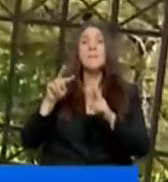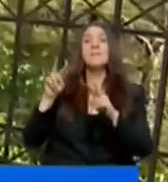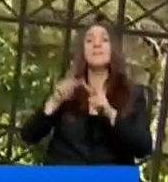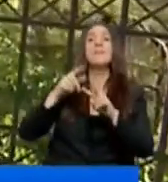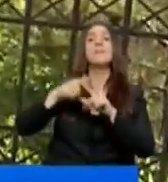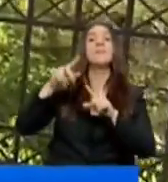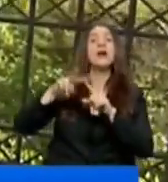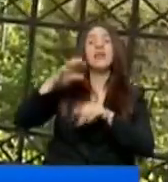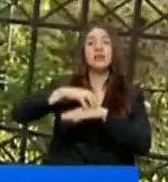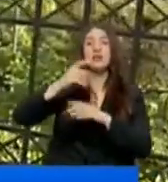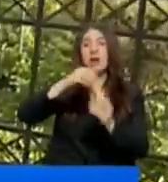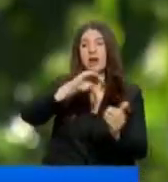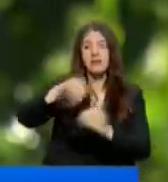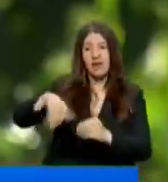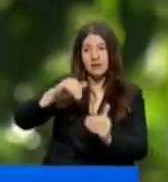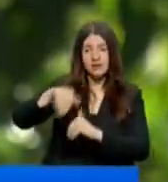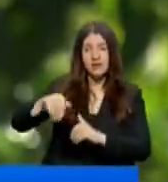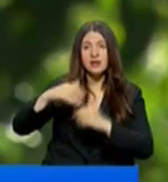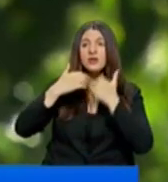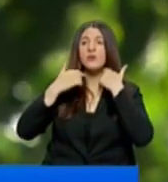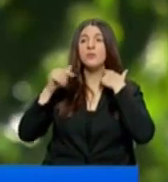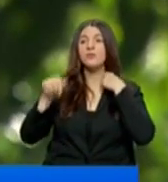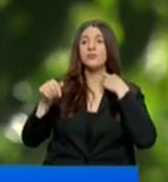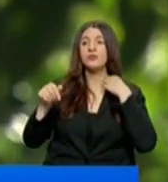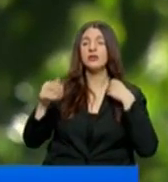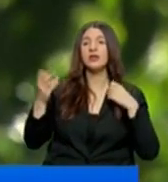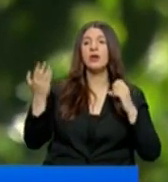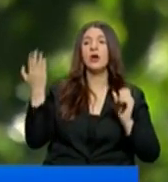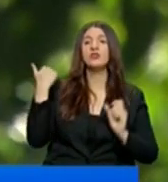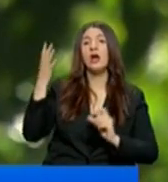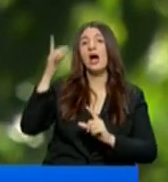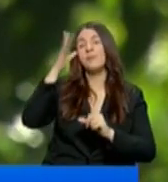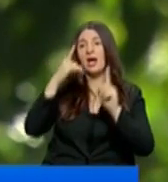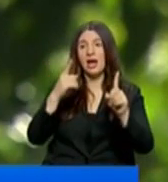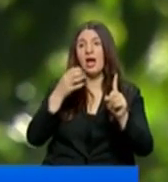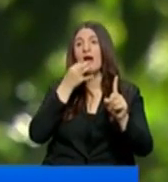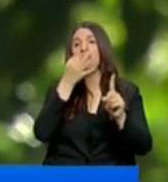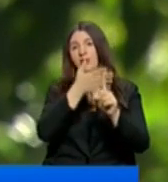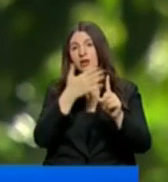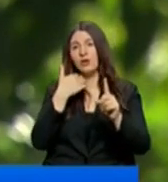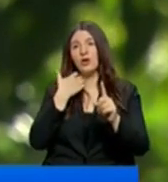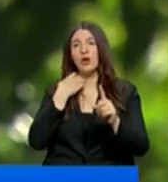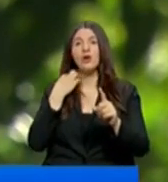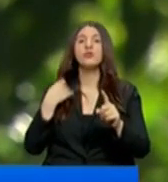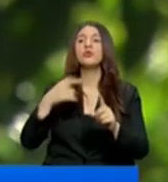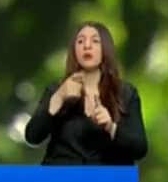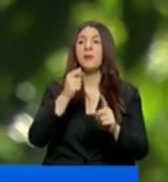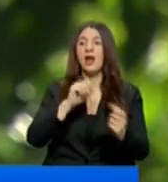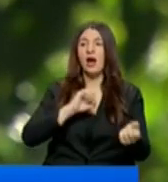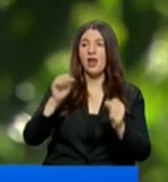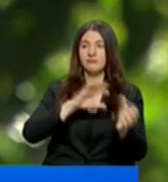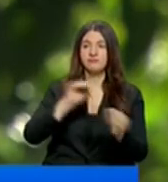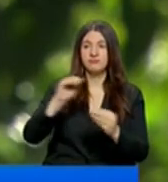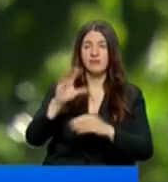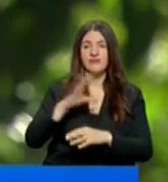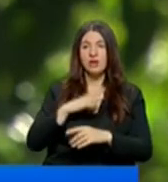Manadası'ndan geldi o paralar. Buradan önce Amerika'ya bildiriliyor. Şu kadar para hareketi var.